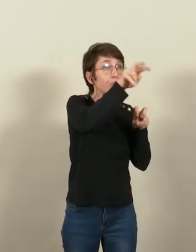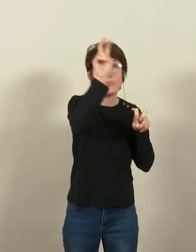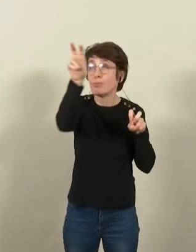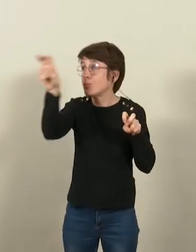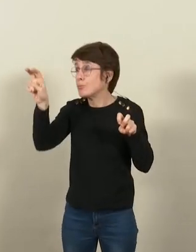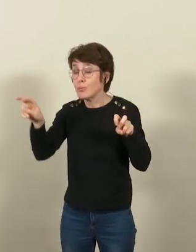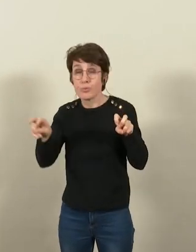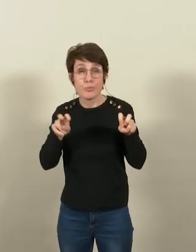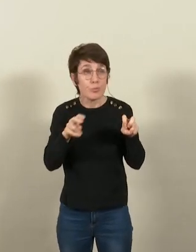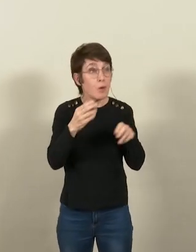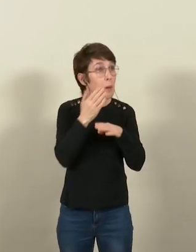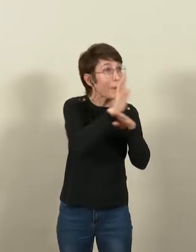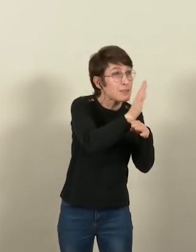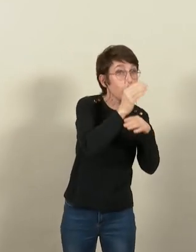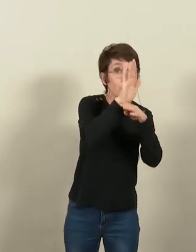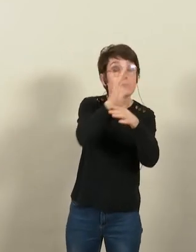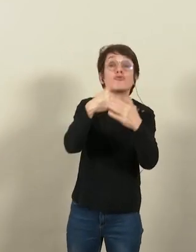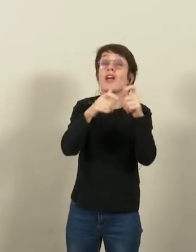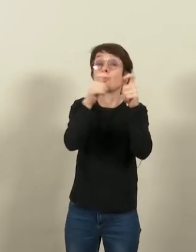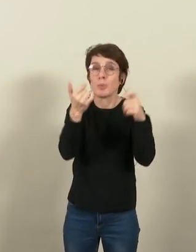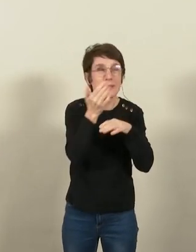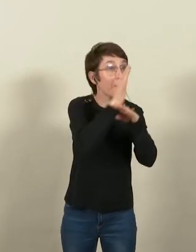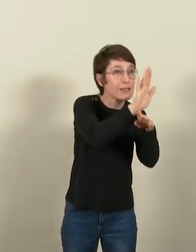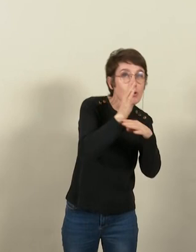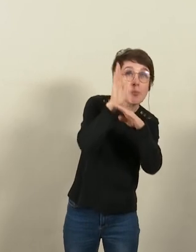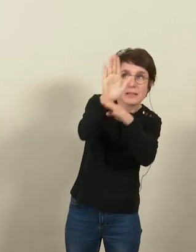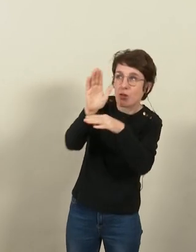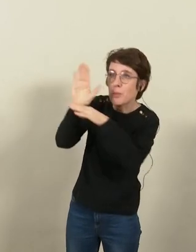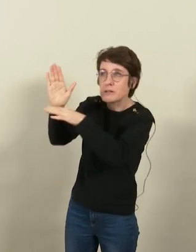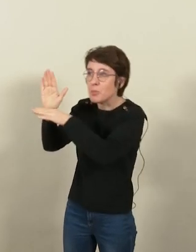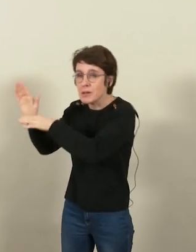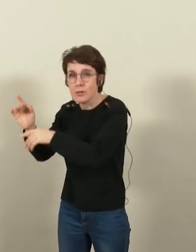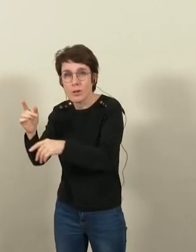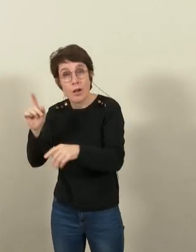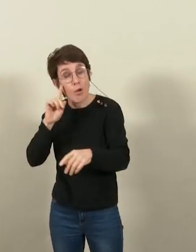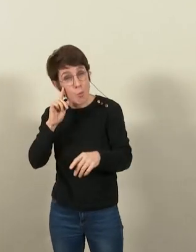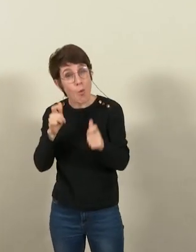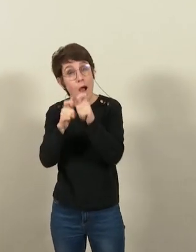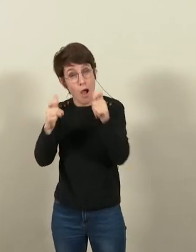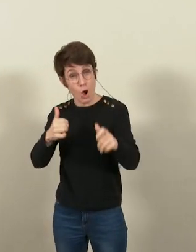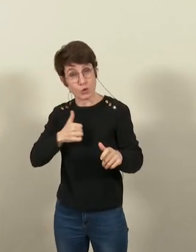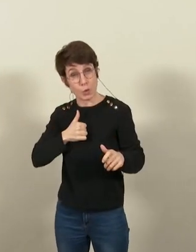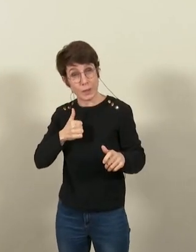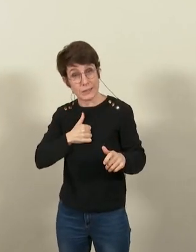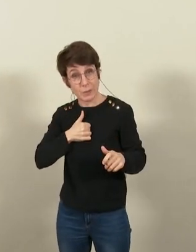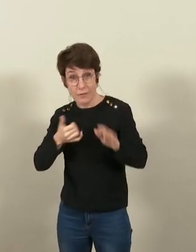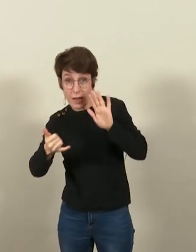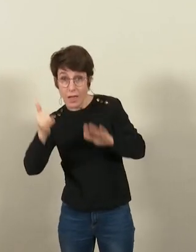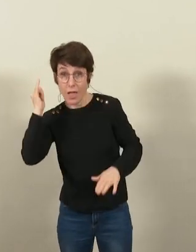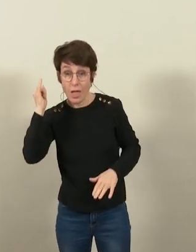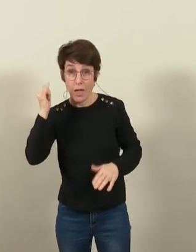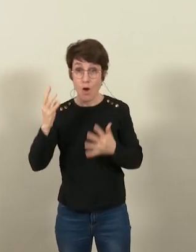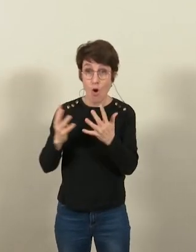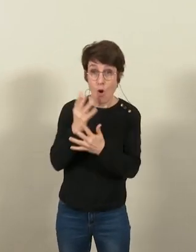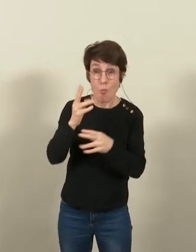MIPIM pour présenter ça à des promoteurs parce que pour que un opérateur privé s'intéresse à un projet de